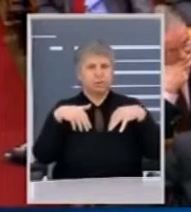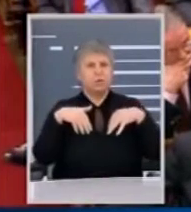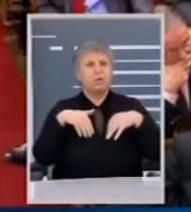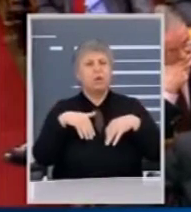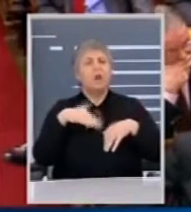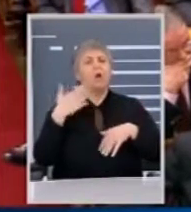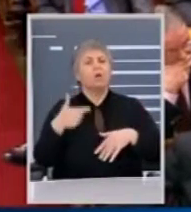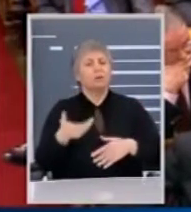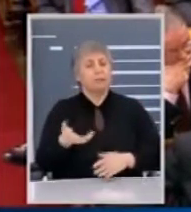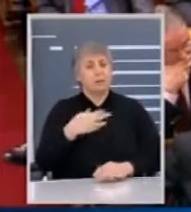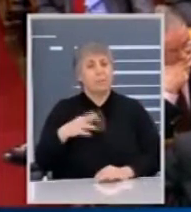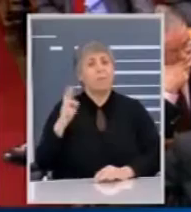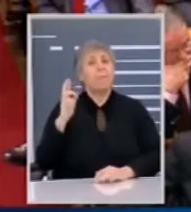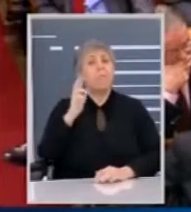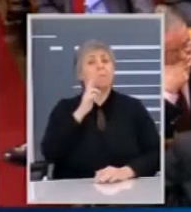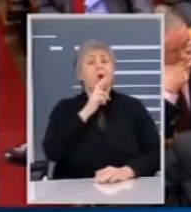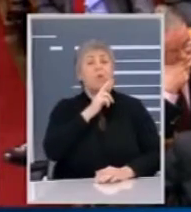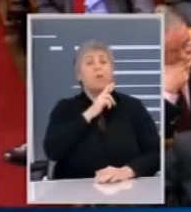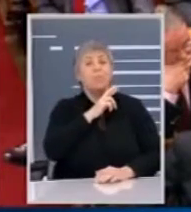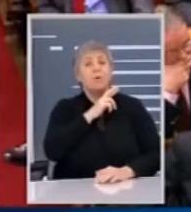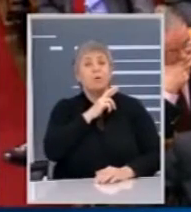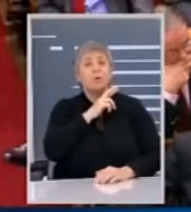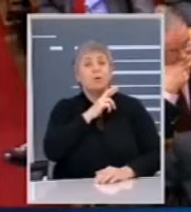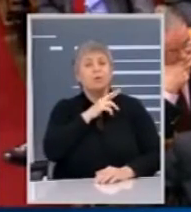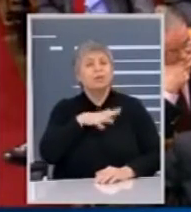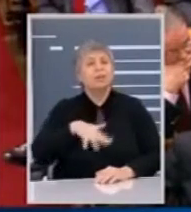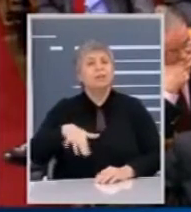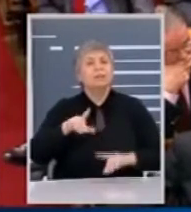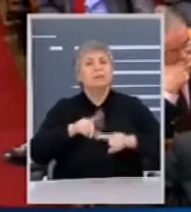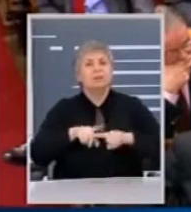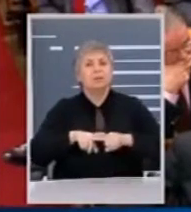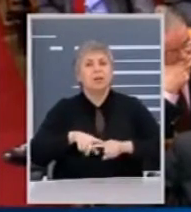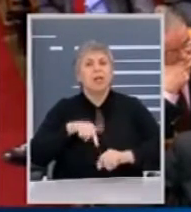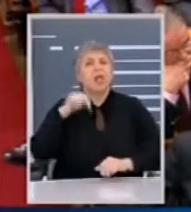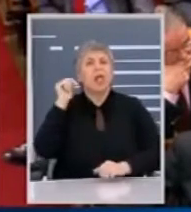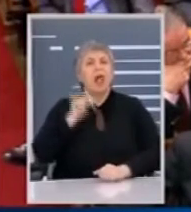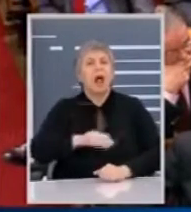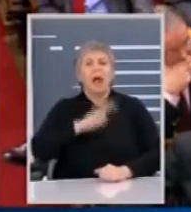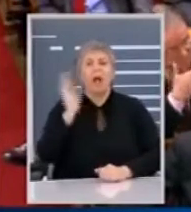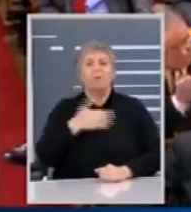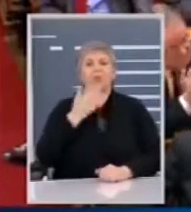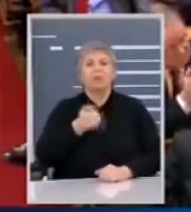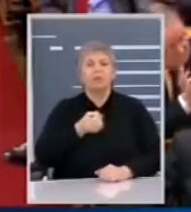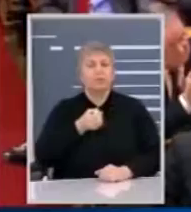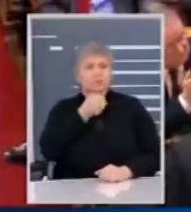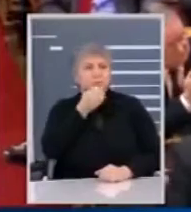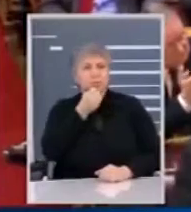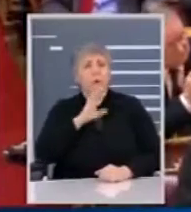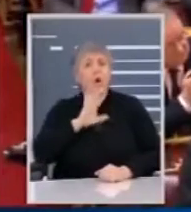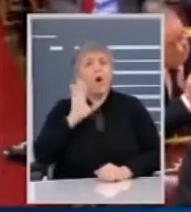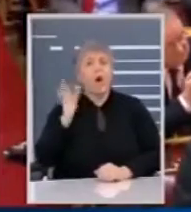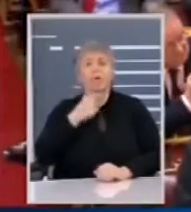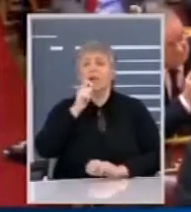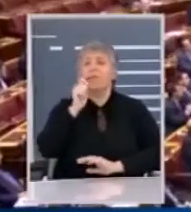ο εκλεγμένος πρωθυπουργός της χώρας γίνεται το κούφιο μεγάφορο του κύριου Βαξεβάνη. Τροπή σας, κύριε Τσίπρα!